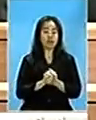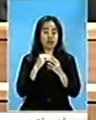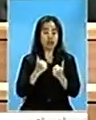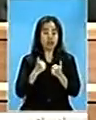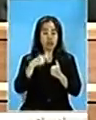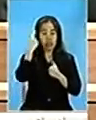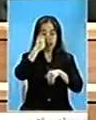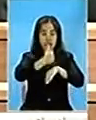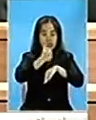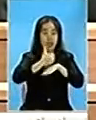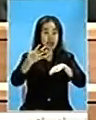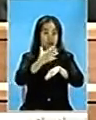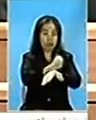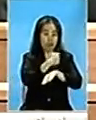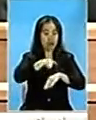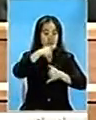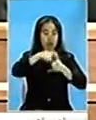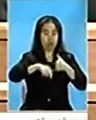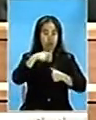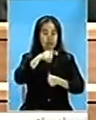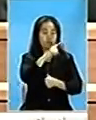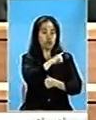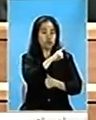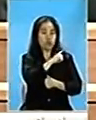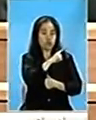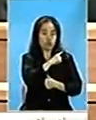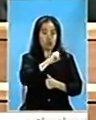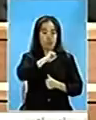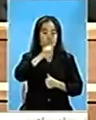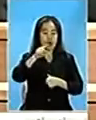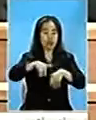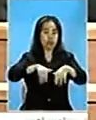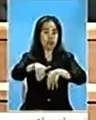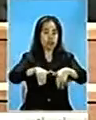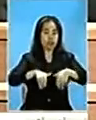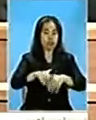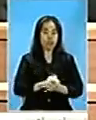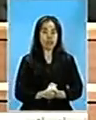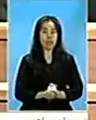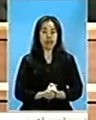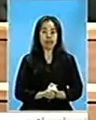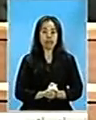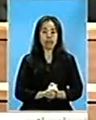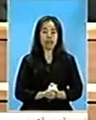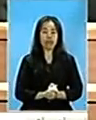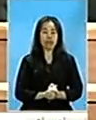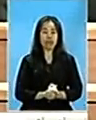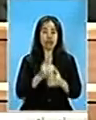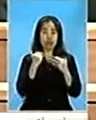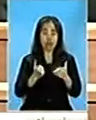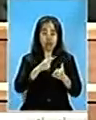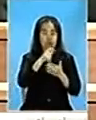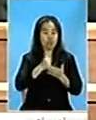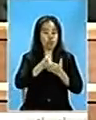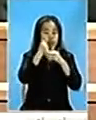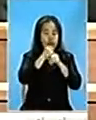นที่เป็นนักการเมืองต้องมีความรับผิดชอบสูงกว่าวินยูชนโดยทั่วไปครับวันนี้เราก็ช่วยกันร่